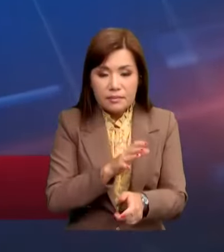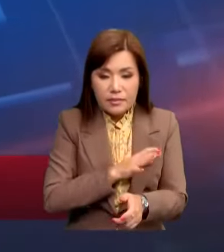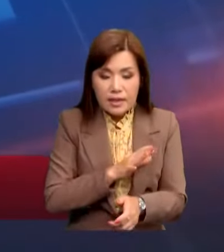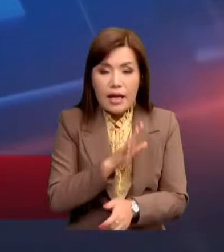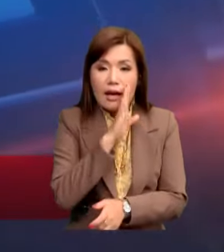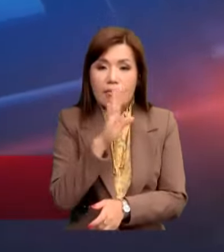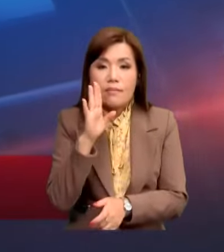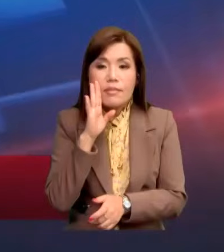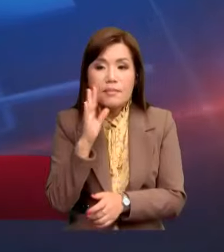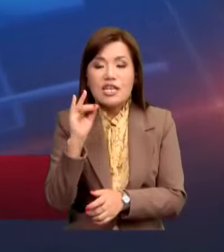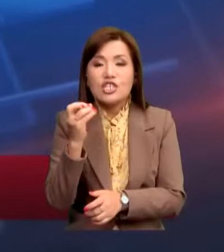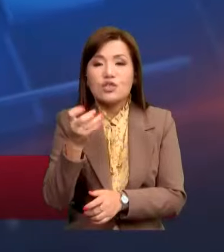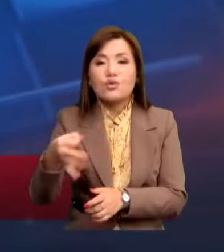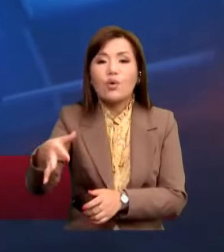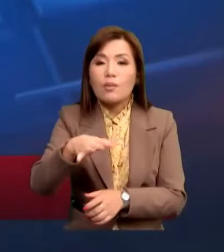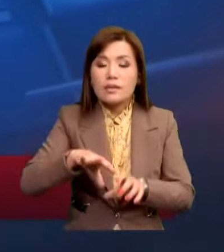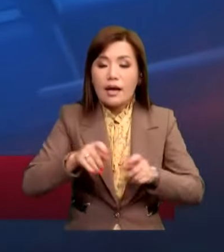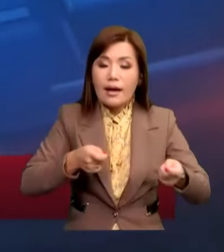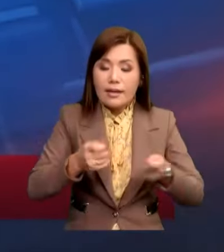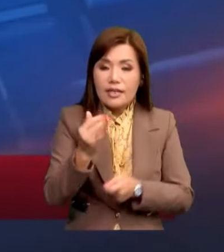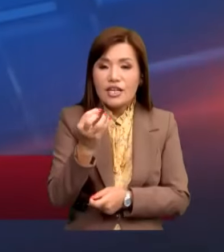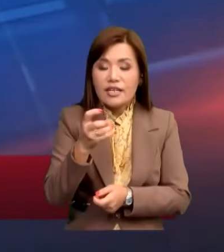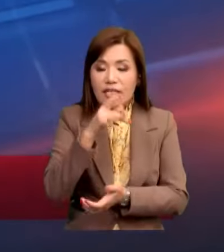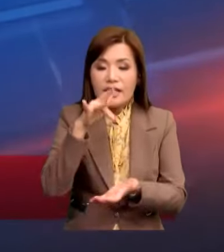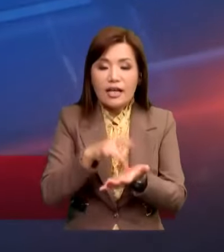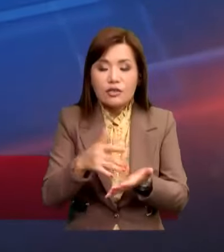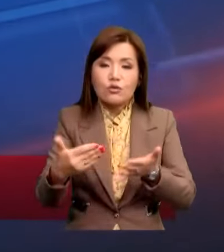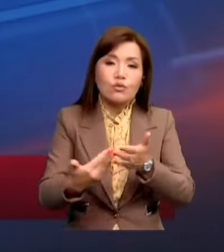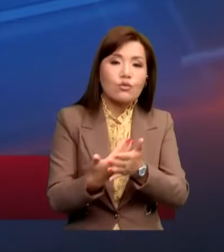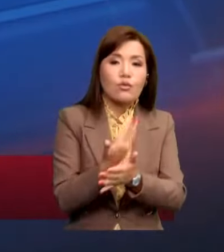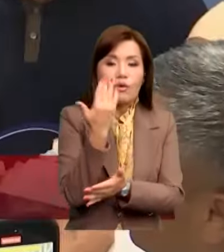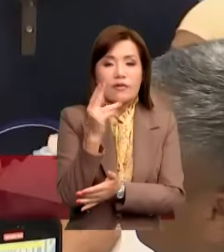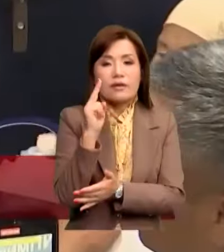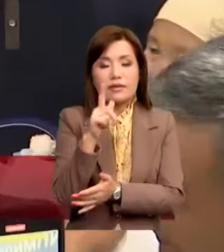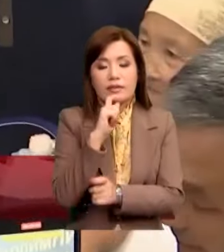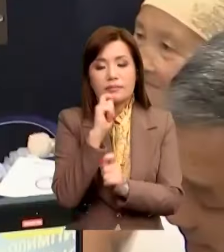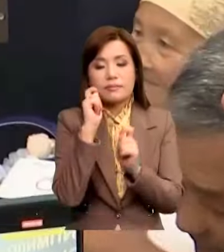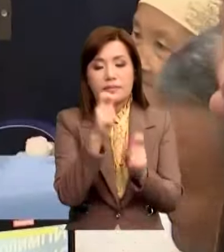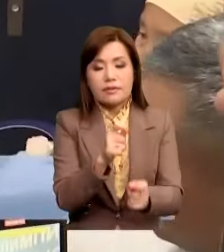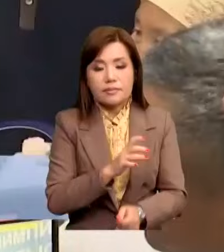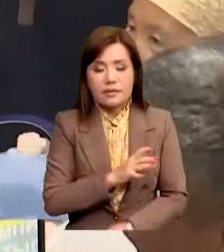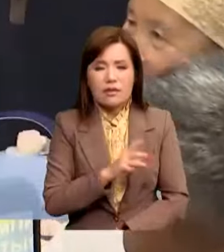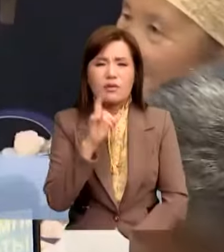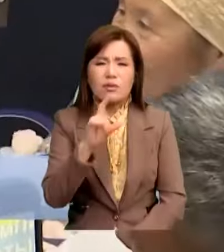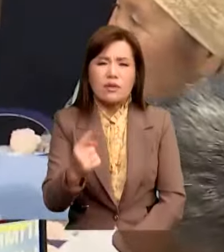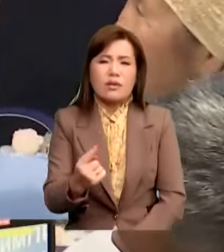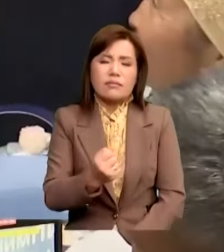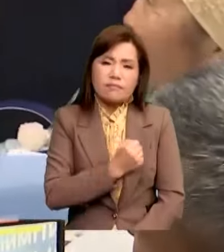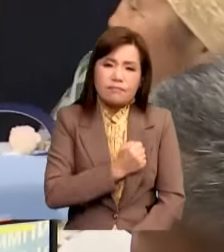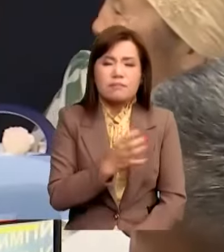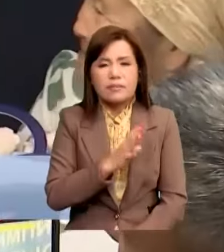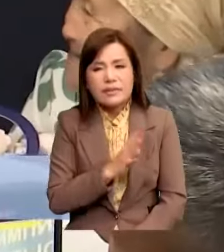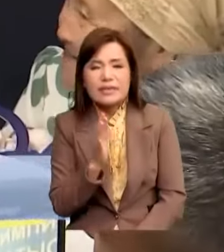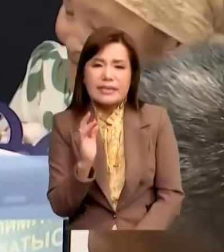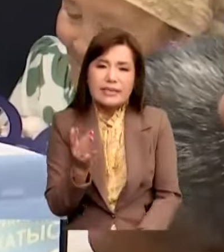спортшының анасына Жетісу облыс әкімдігі Жаркент қаласынан жаңа үйдің кілтін табыстады. Адам өкіне береді ғой, өкінбегеннен кейін былай